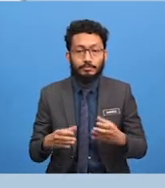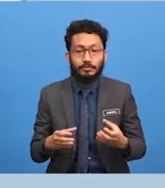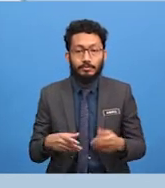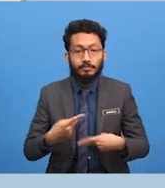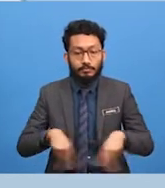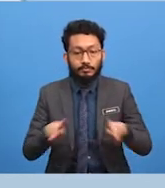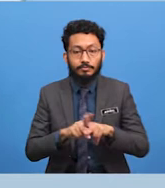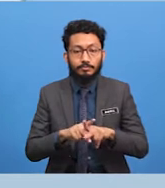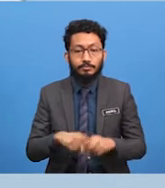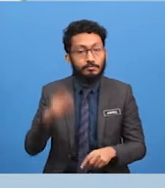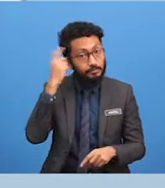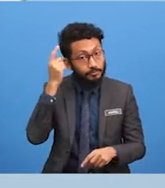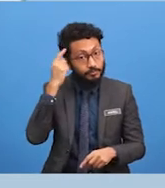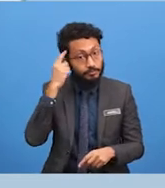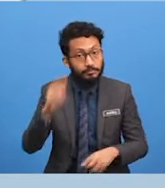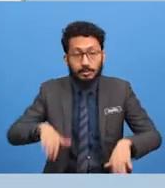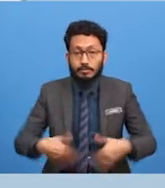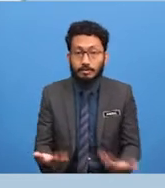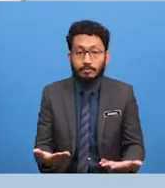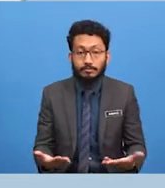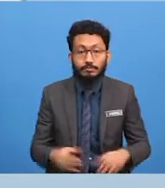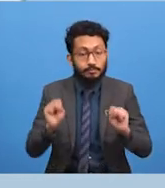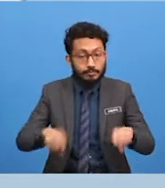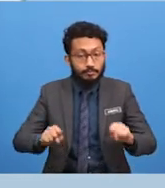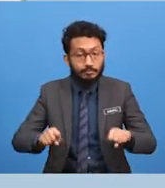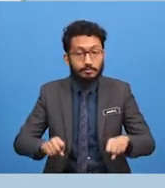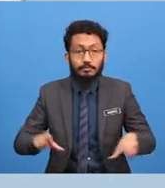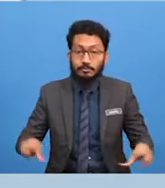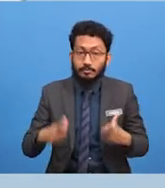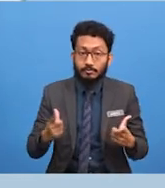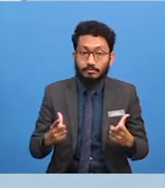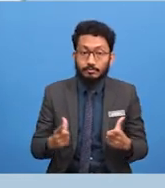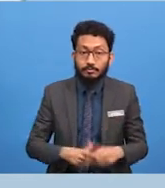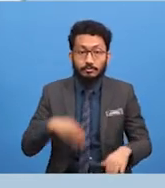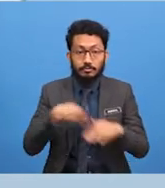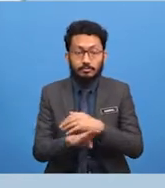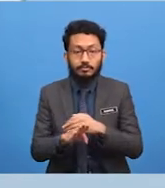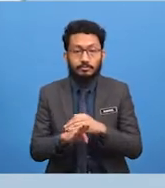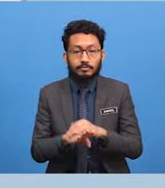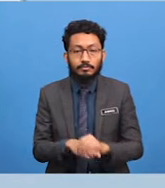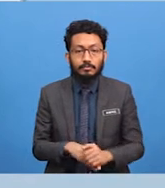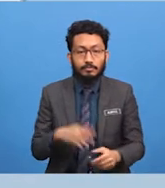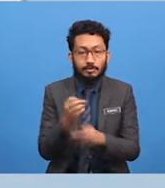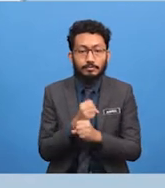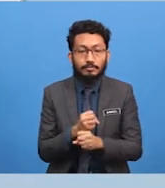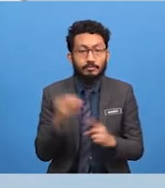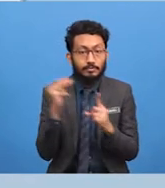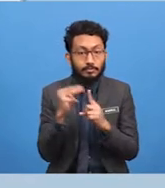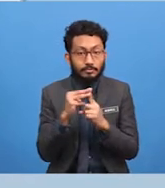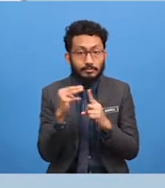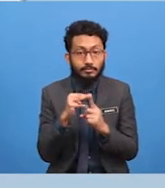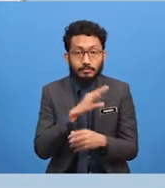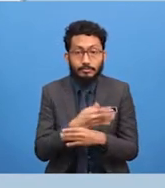menjana pelbagai alternatif tindakan yang boleh dilaksanakan dalam mencapai matlamat